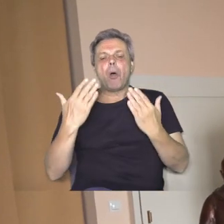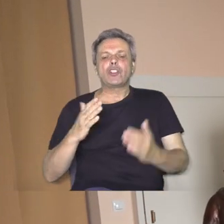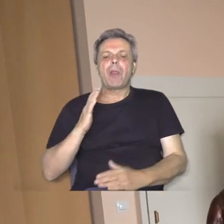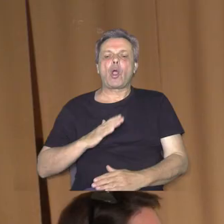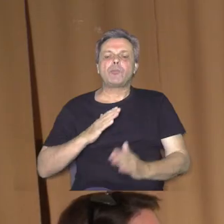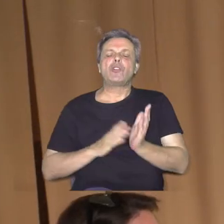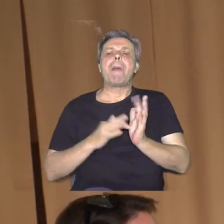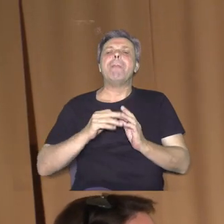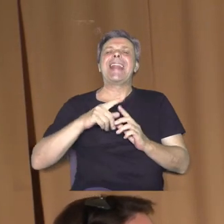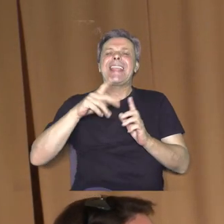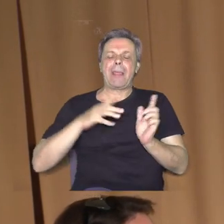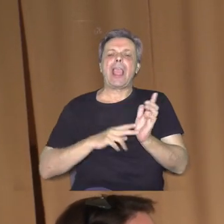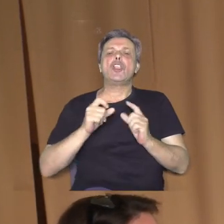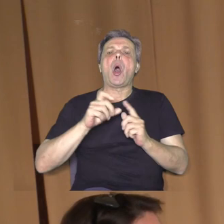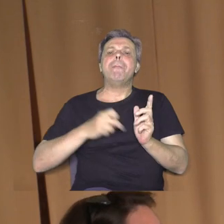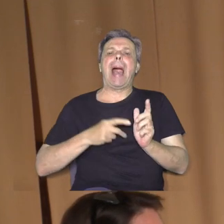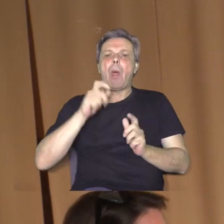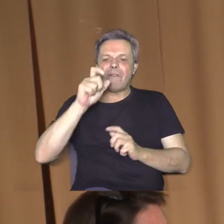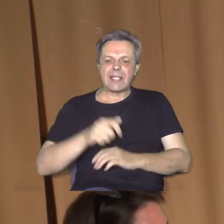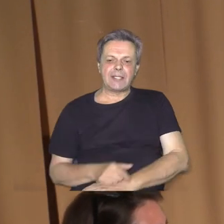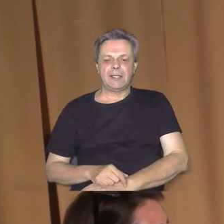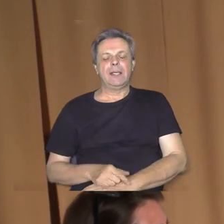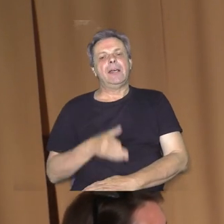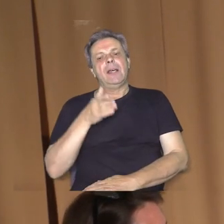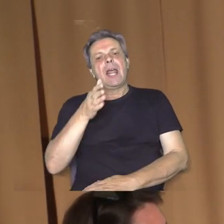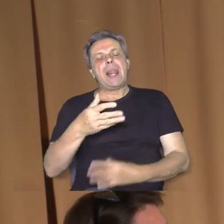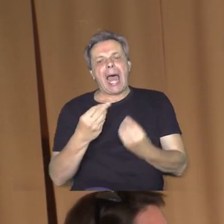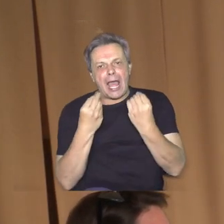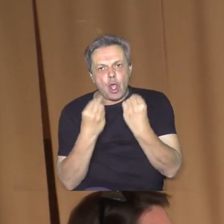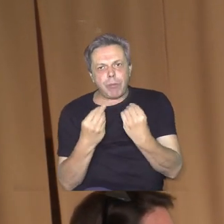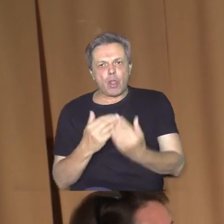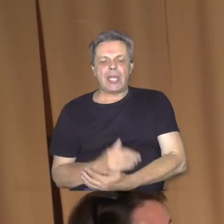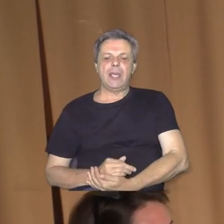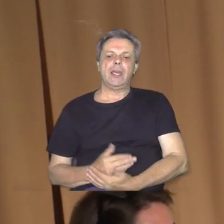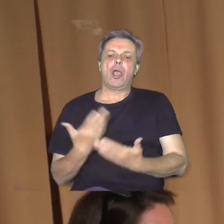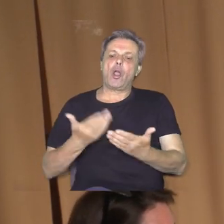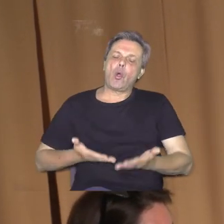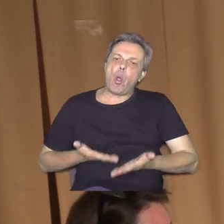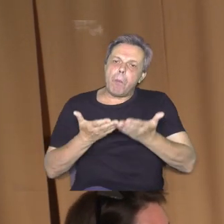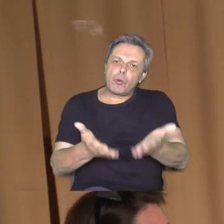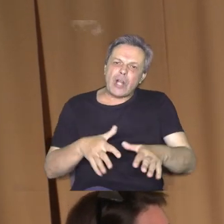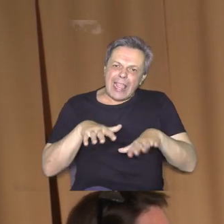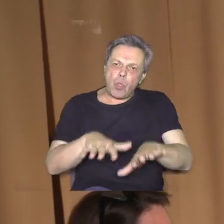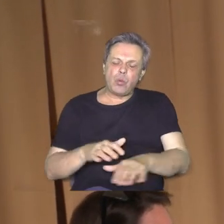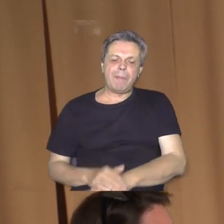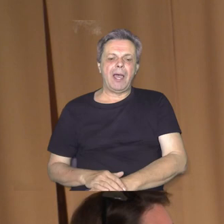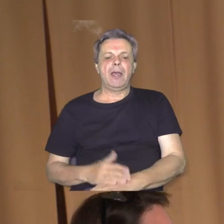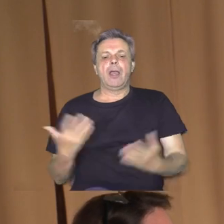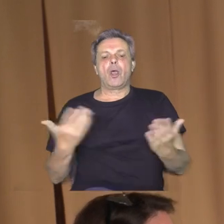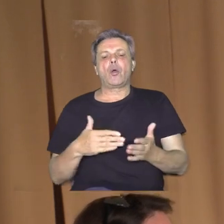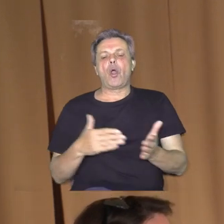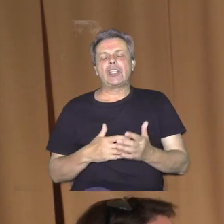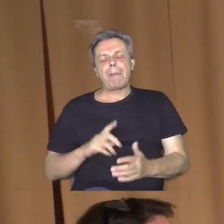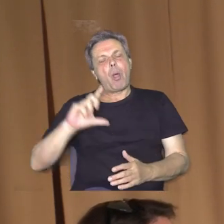posebno gospođi Martini Domanovac na toj dobroti koju pružate ljudima